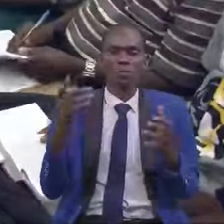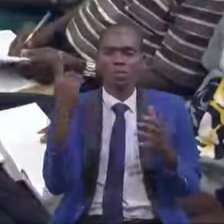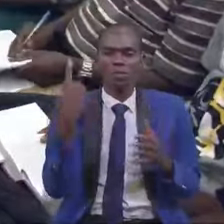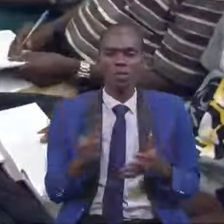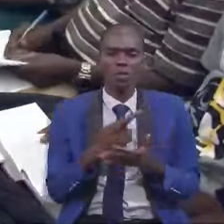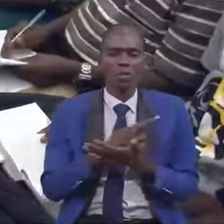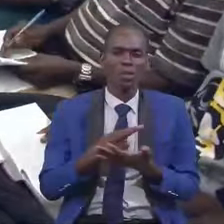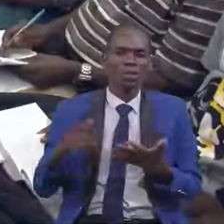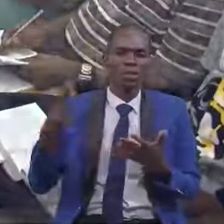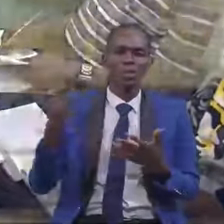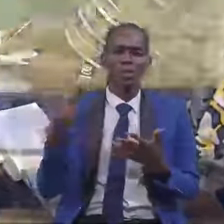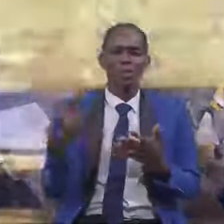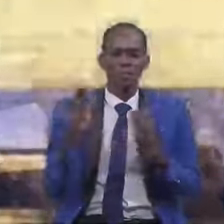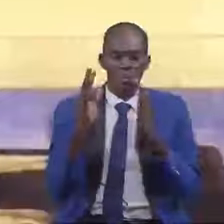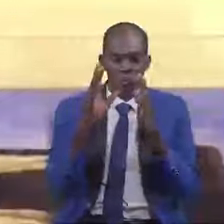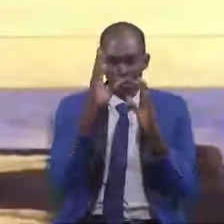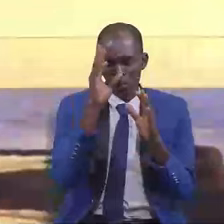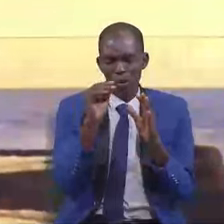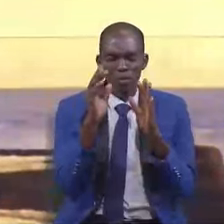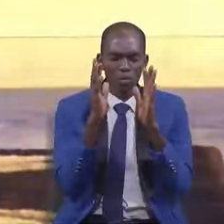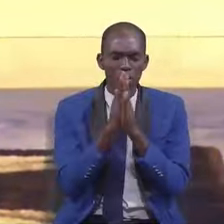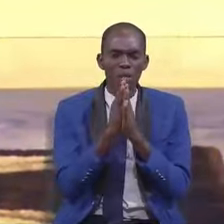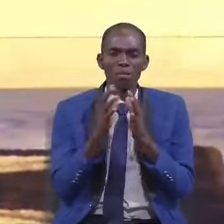du juste à une grande